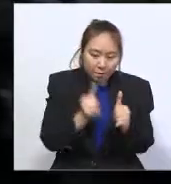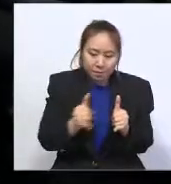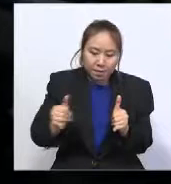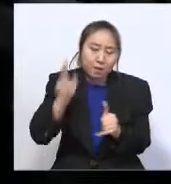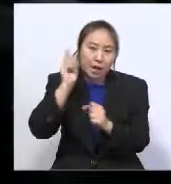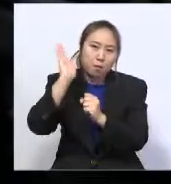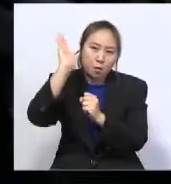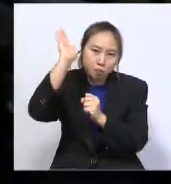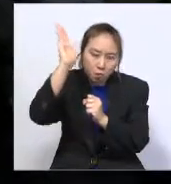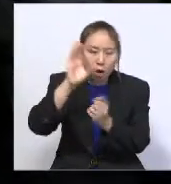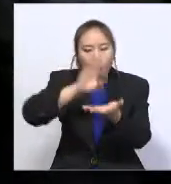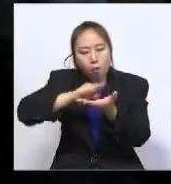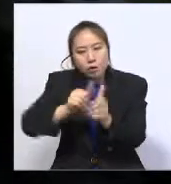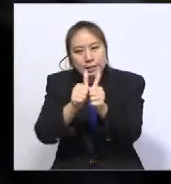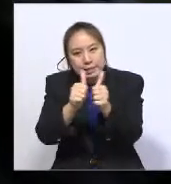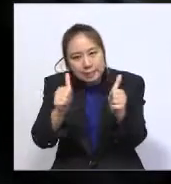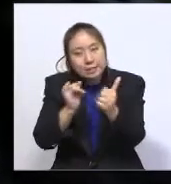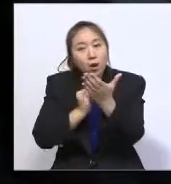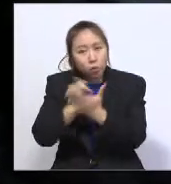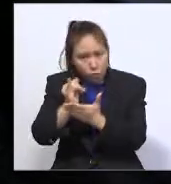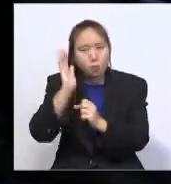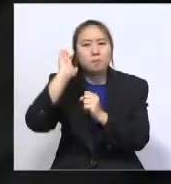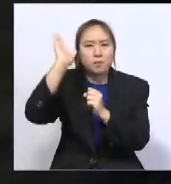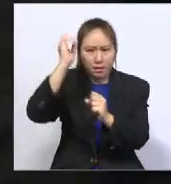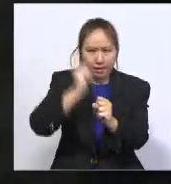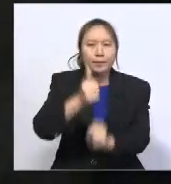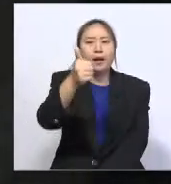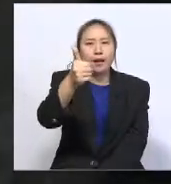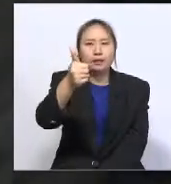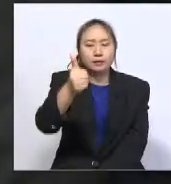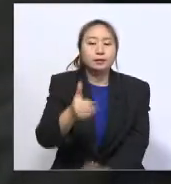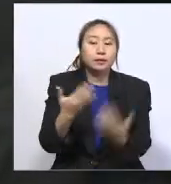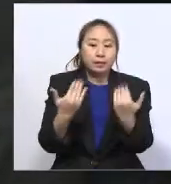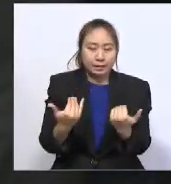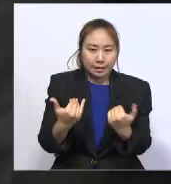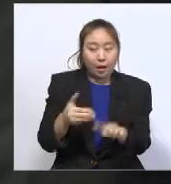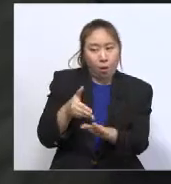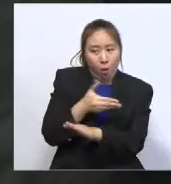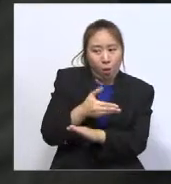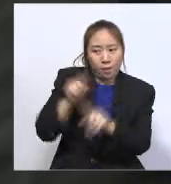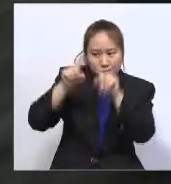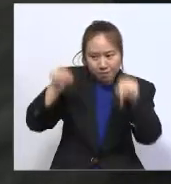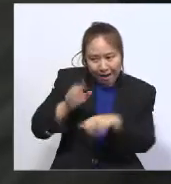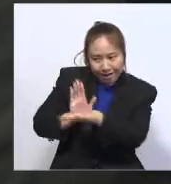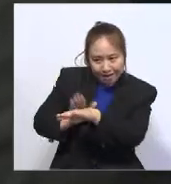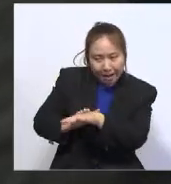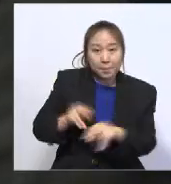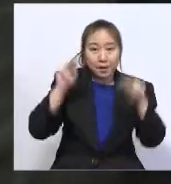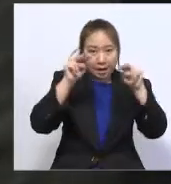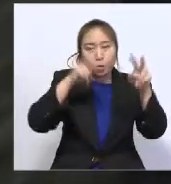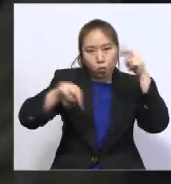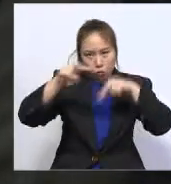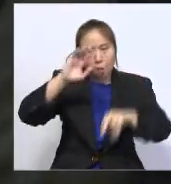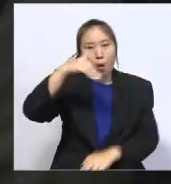ทางที่ดีการแถลงข้อมูลที่เท็จจริงก็สามารถแถลงข่าวได้ยืนยันนะครับก่อนออกหมายเรียกมีการตรวจสอบพยานก่อนแ